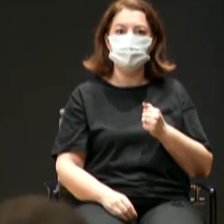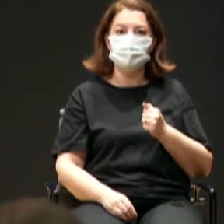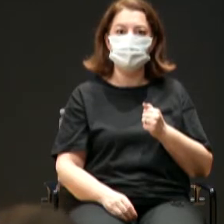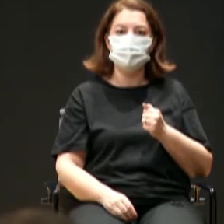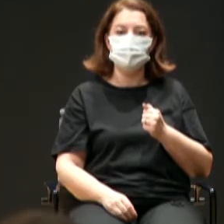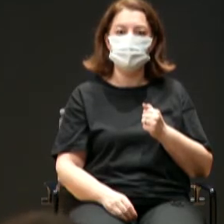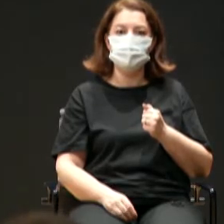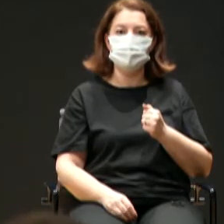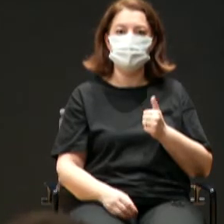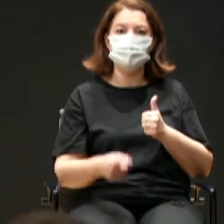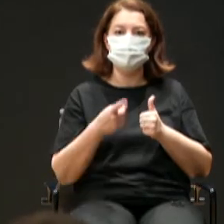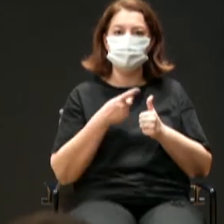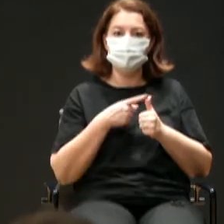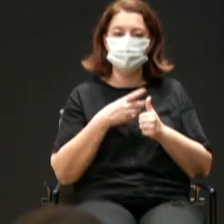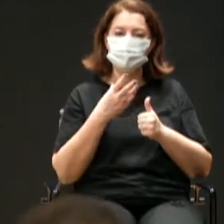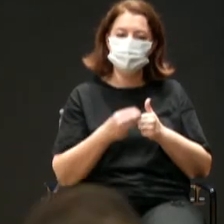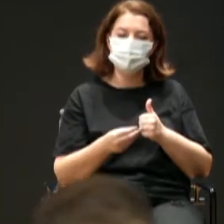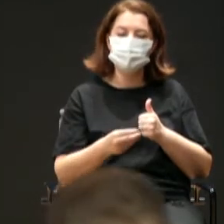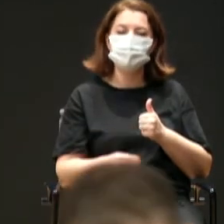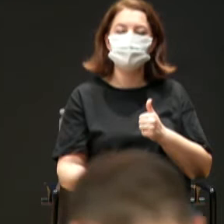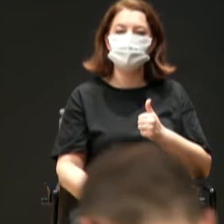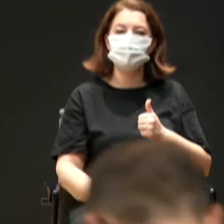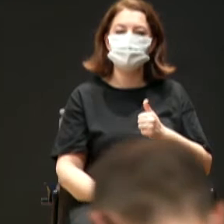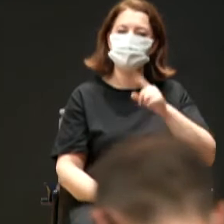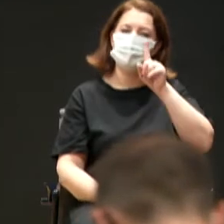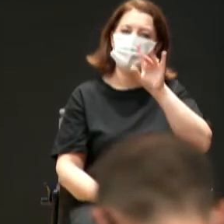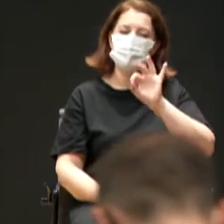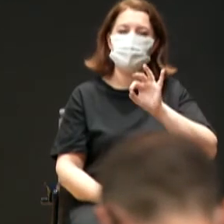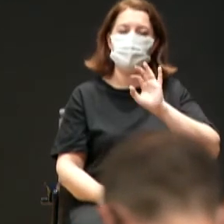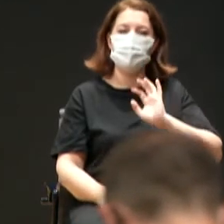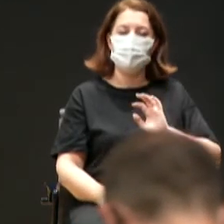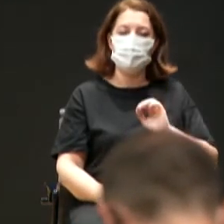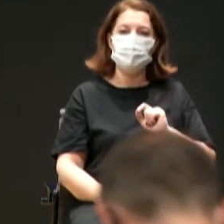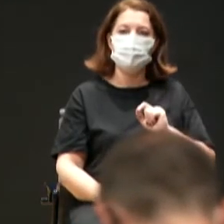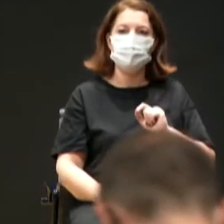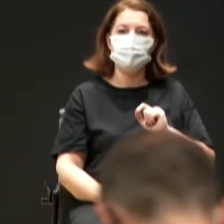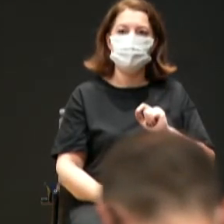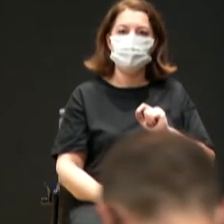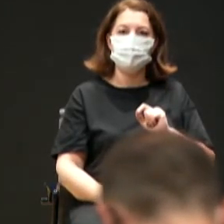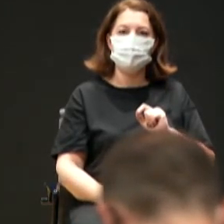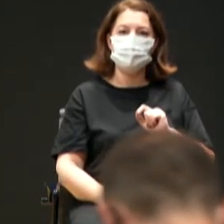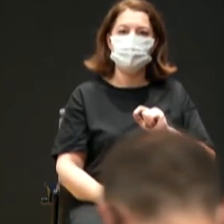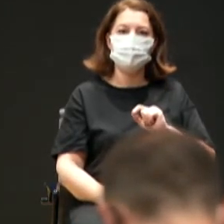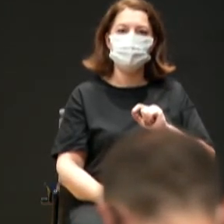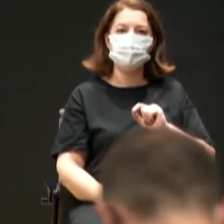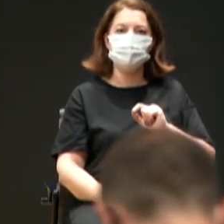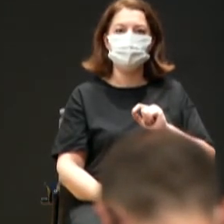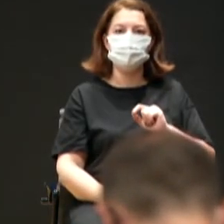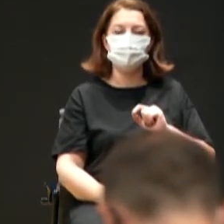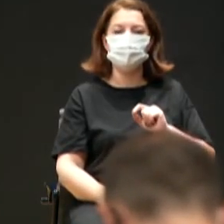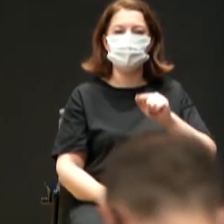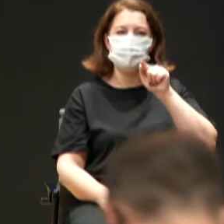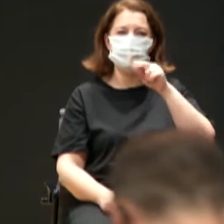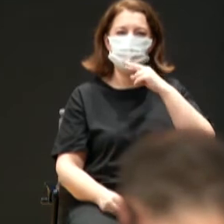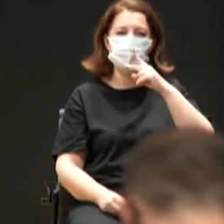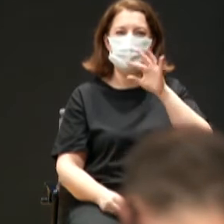saniye. Öncelikle Mülayim Bey bir dakikanızı rica edeceğim. Şimdi sizin konuşmanıza